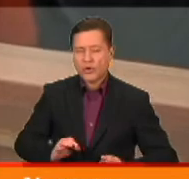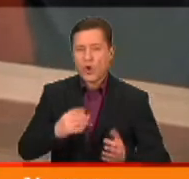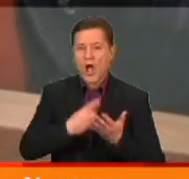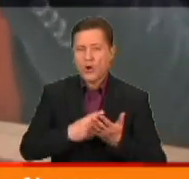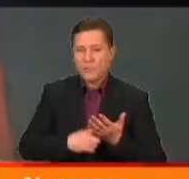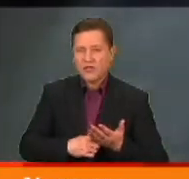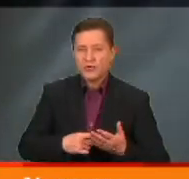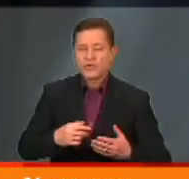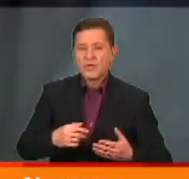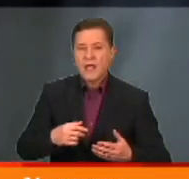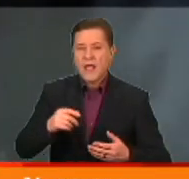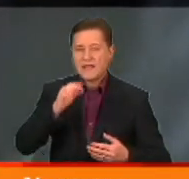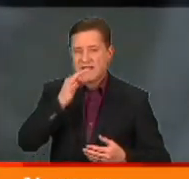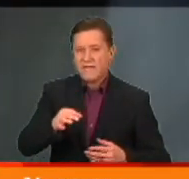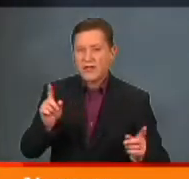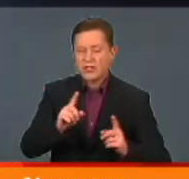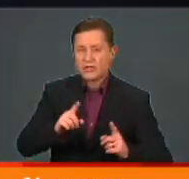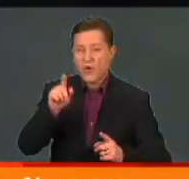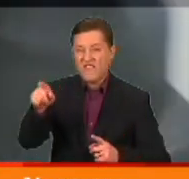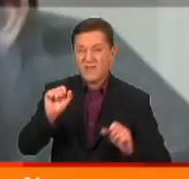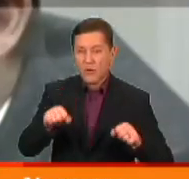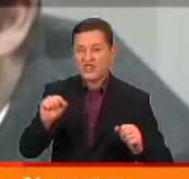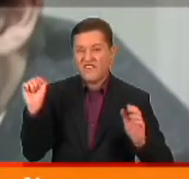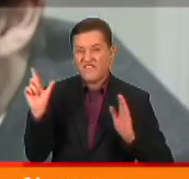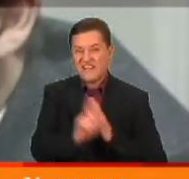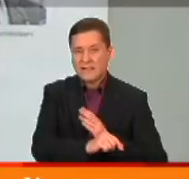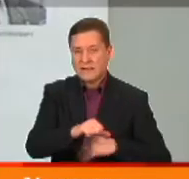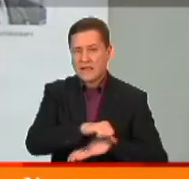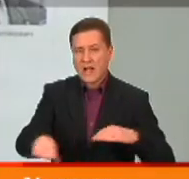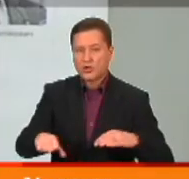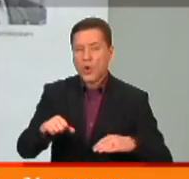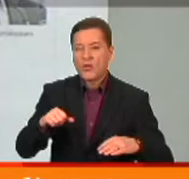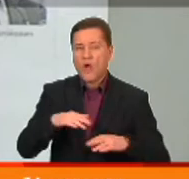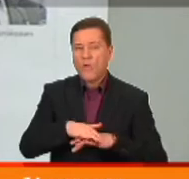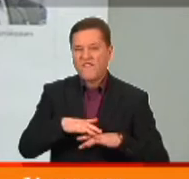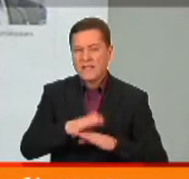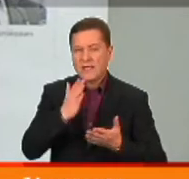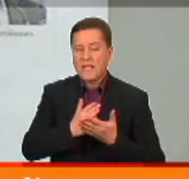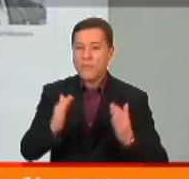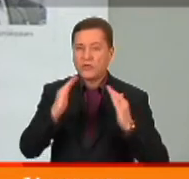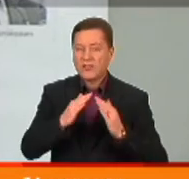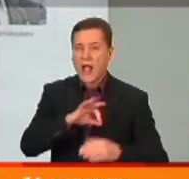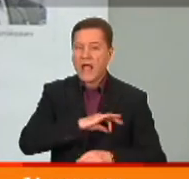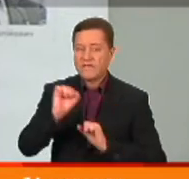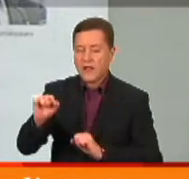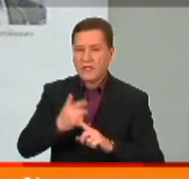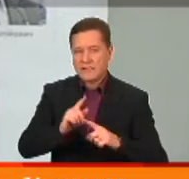захід, заявили, що Мангер може втекти за кордон. У Відні в нього нібито є будинок, але адвокати те заперечили.